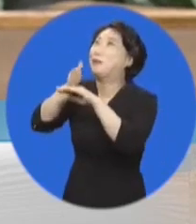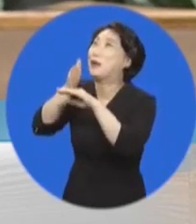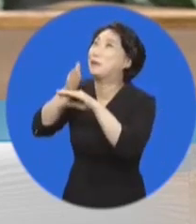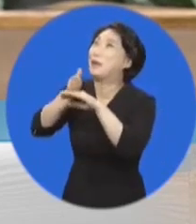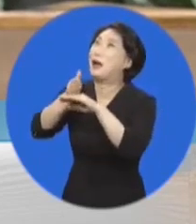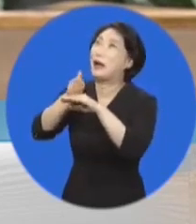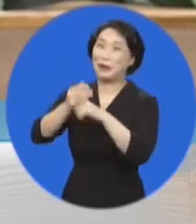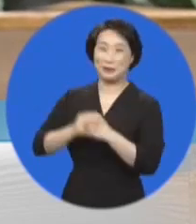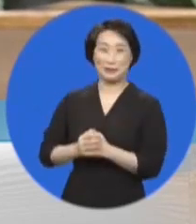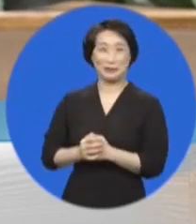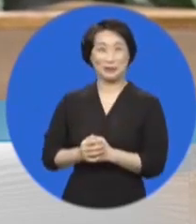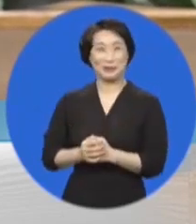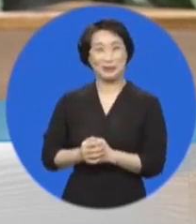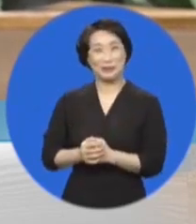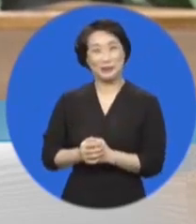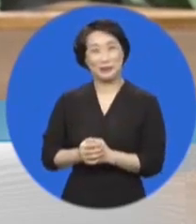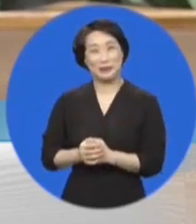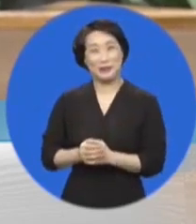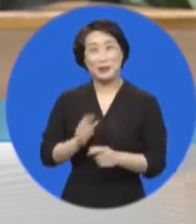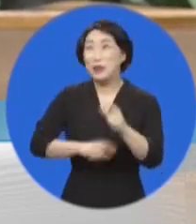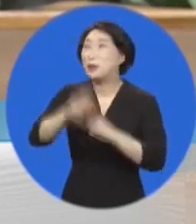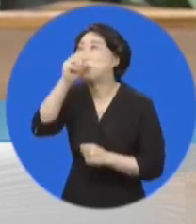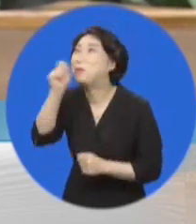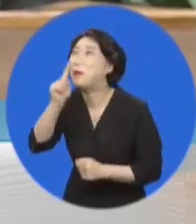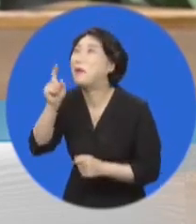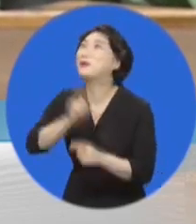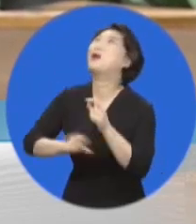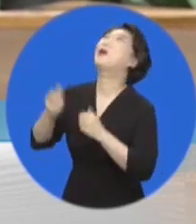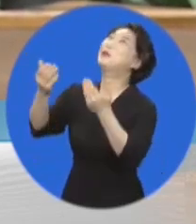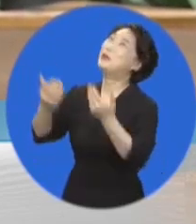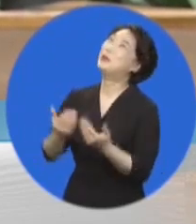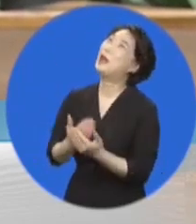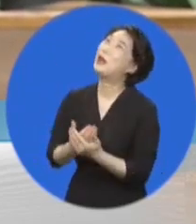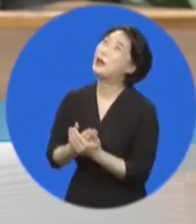감사합니다. 더 좋은 거 있으면 또 주세요.